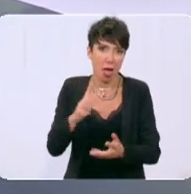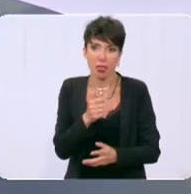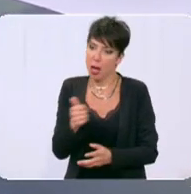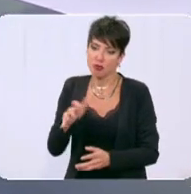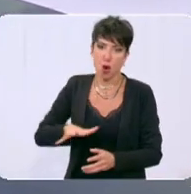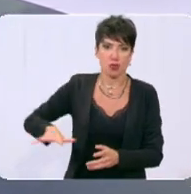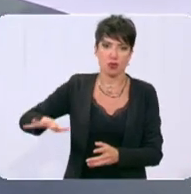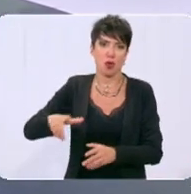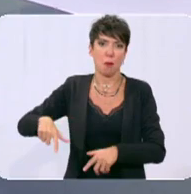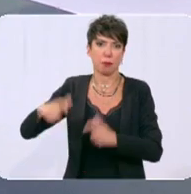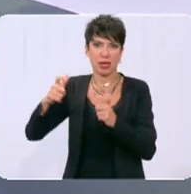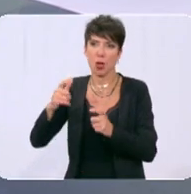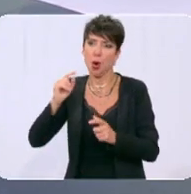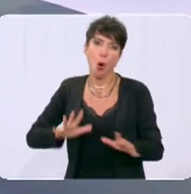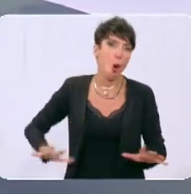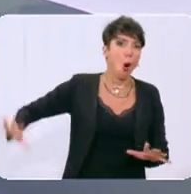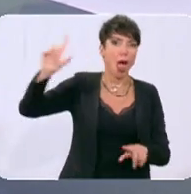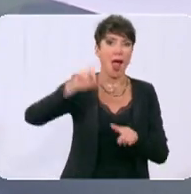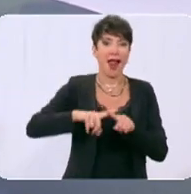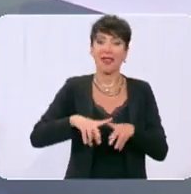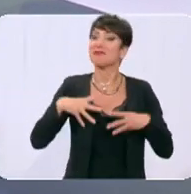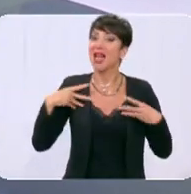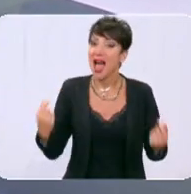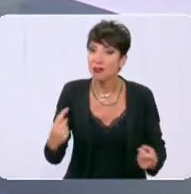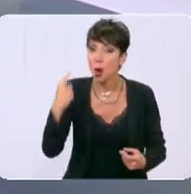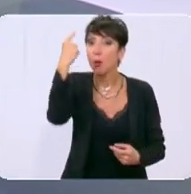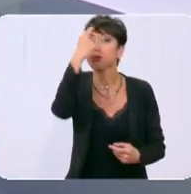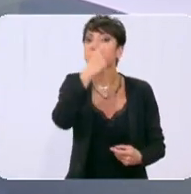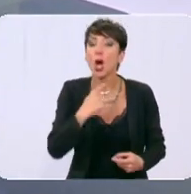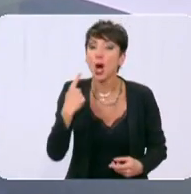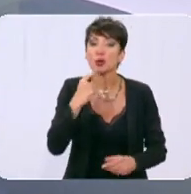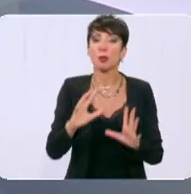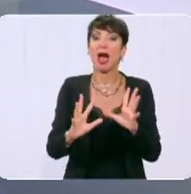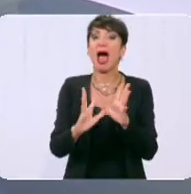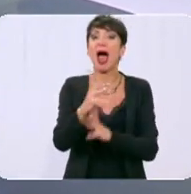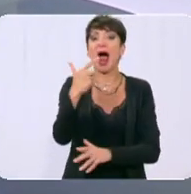ολόκληρης της χώρας. Εγώ να ευχηθώ μια καλή προσωπική μάχη, προσωπική επιτυχία, κύριε Ραμόπουλε. Εγώ ευχαριστώ για τη φιλοξενία.